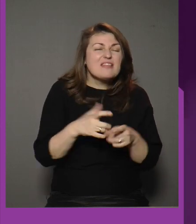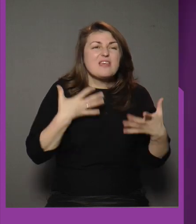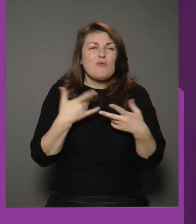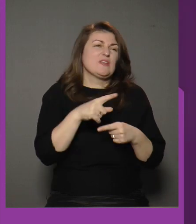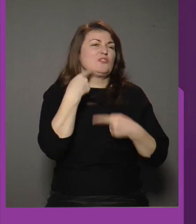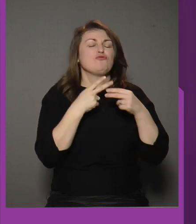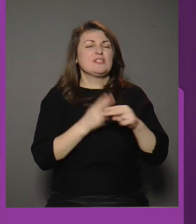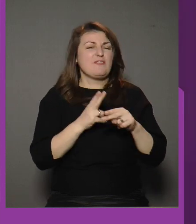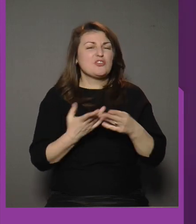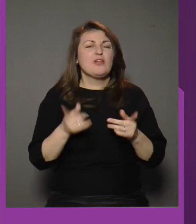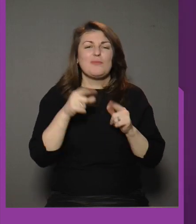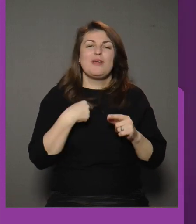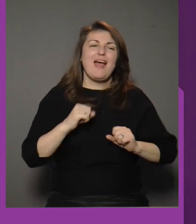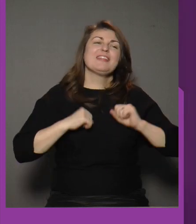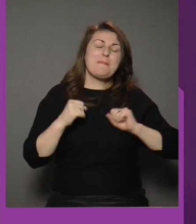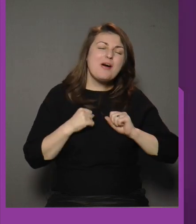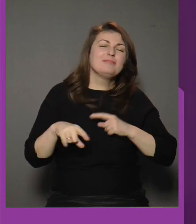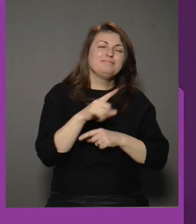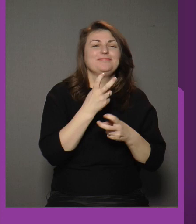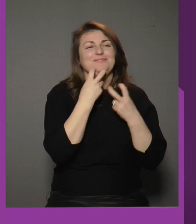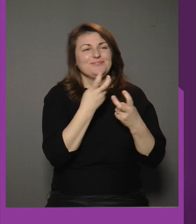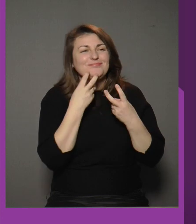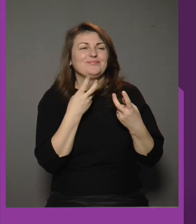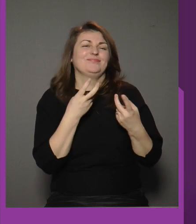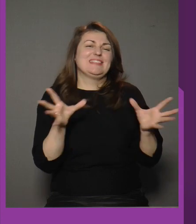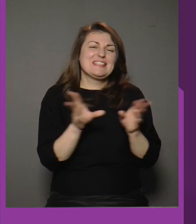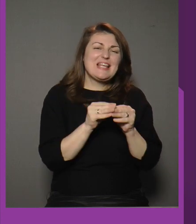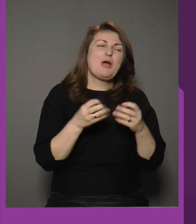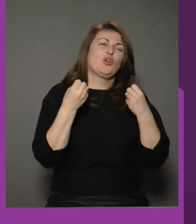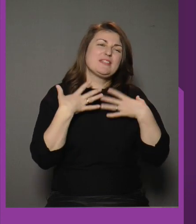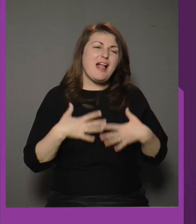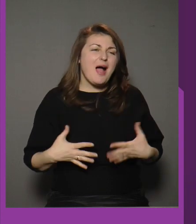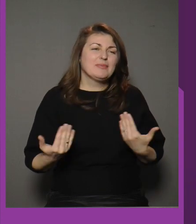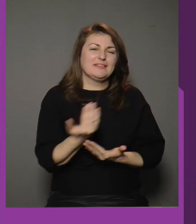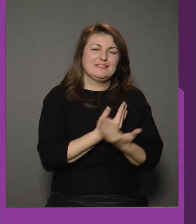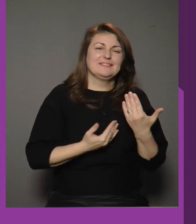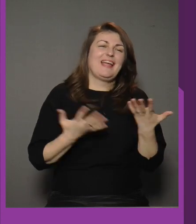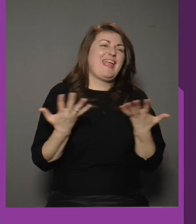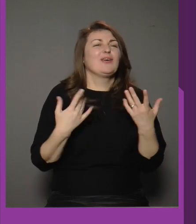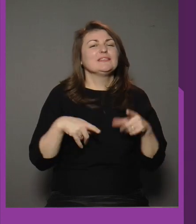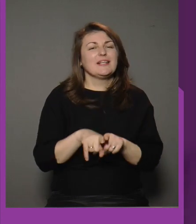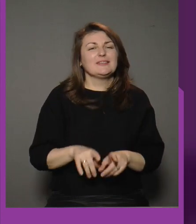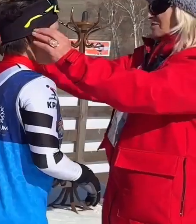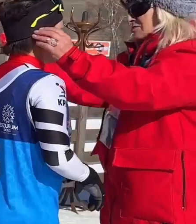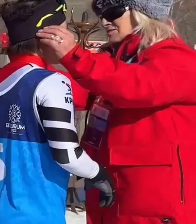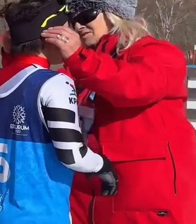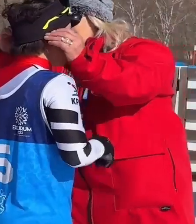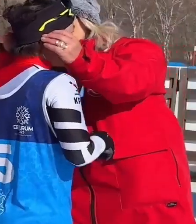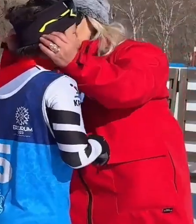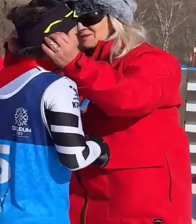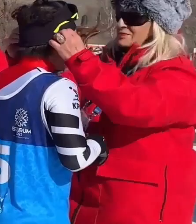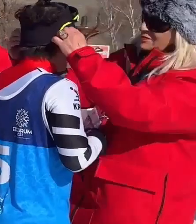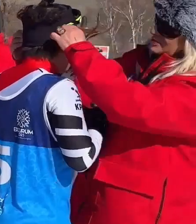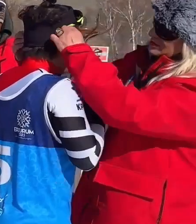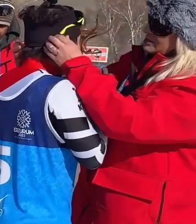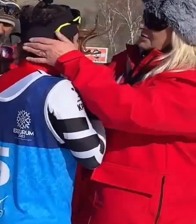заважають. Тому я намагаюся посміятися з ними, розслабити їх, ну якось так. Вітали Україну і